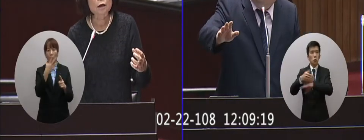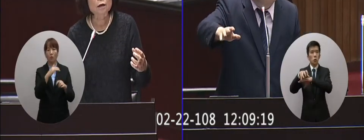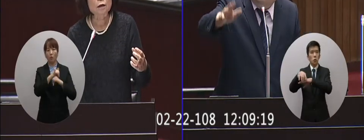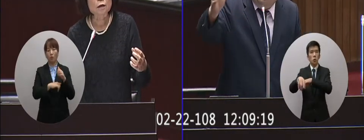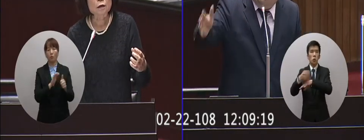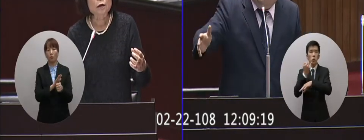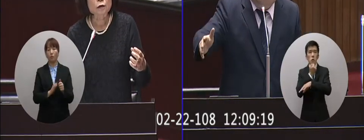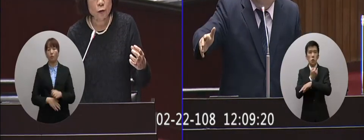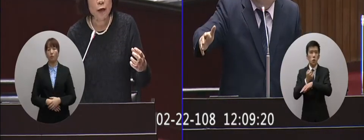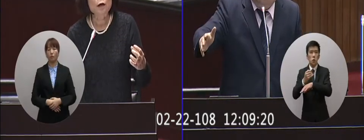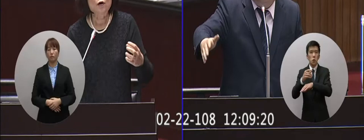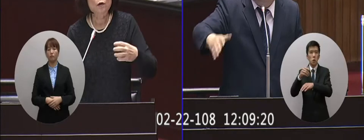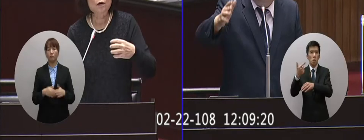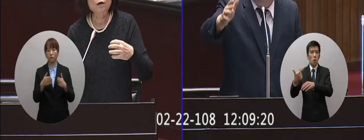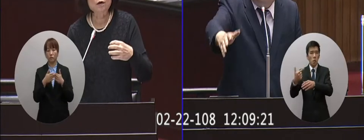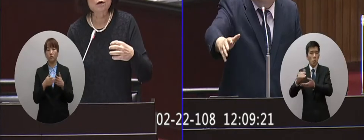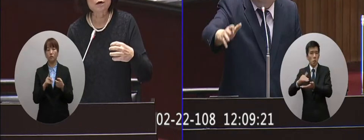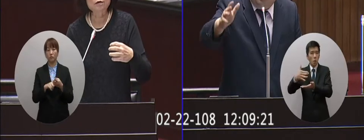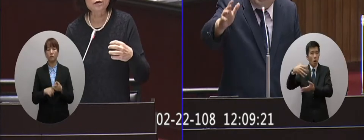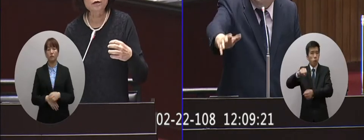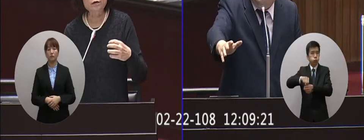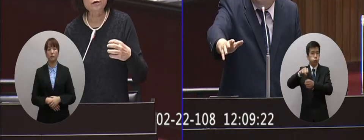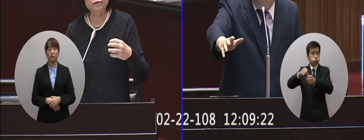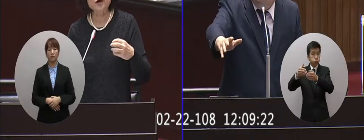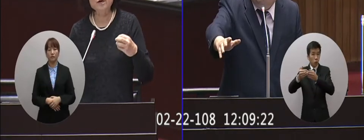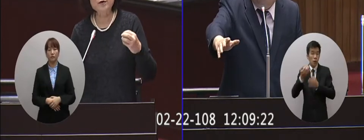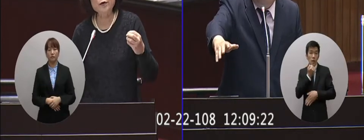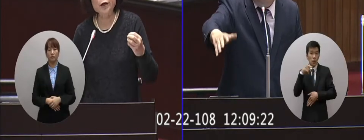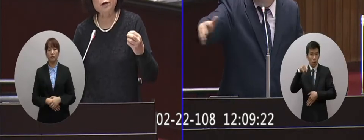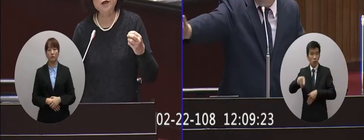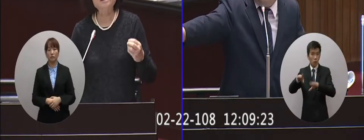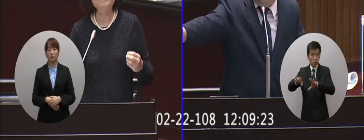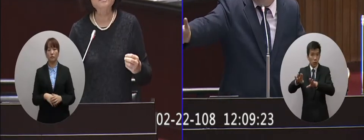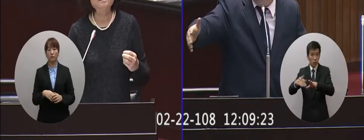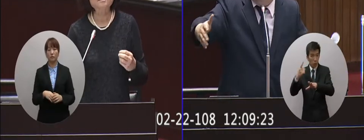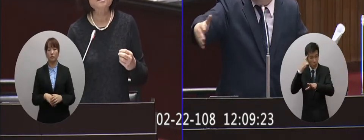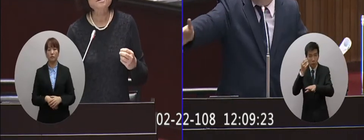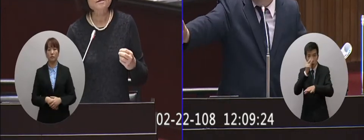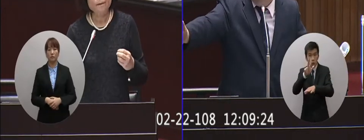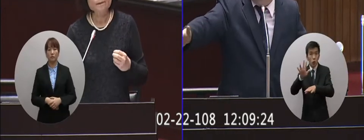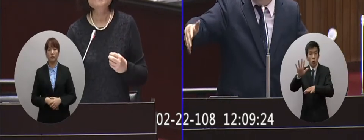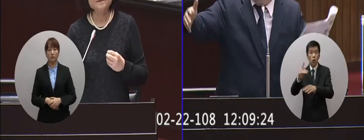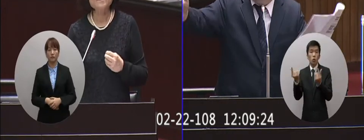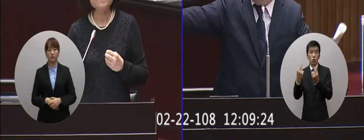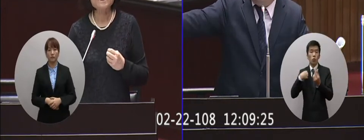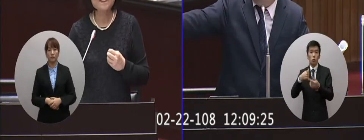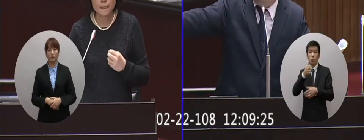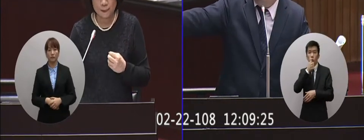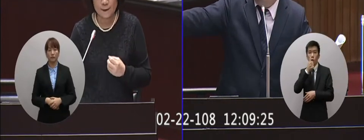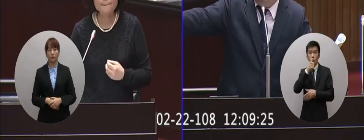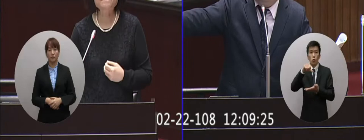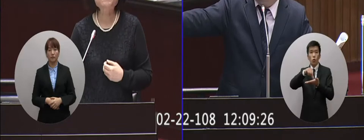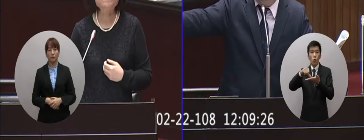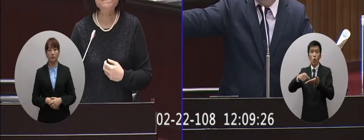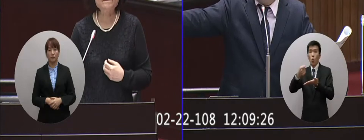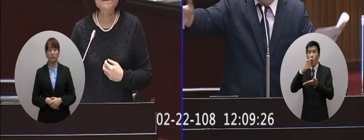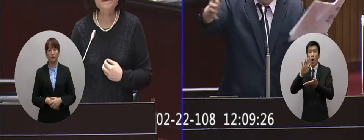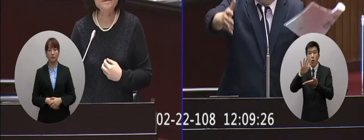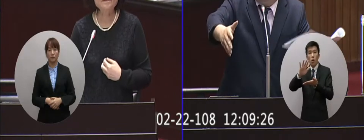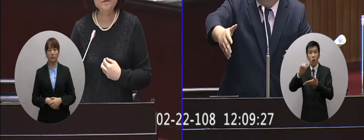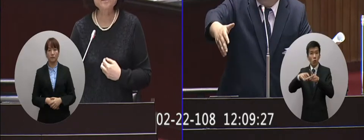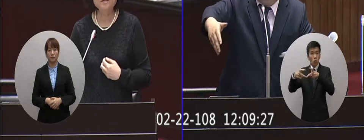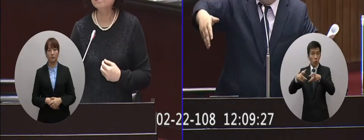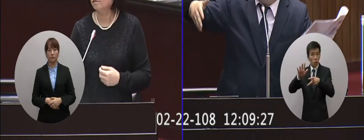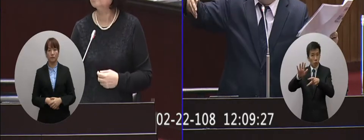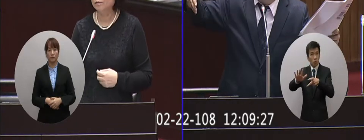需要成长的啦， 对， 它现在地方是有一个产业， 所以我们 比方说我哪卡万五头刀，啊，我家有头刀钢钉，好，可是问题这